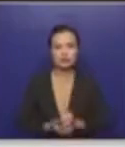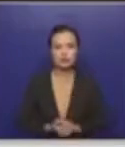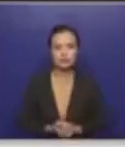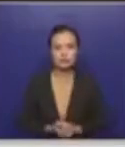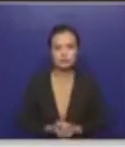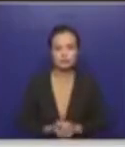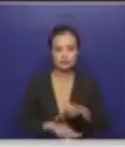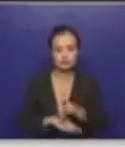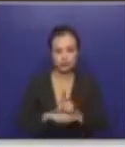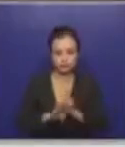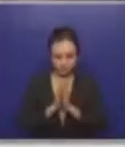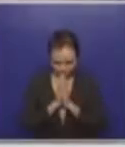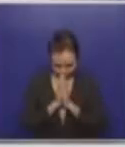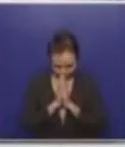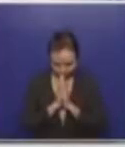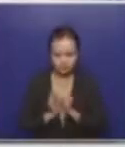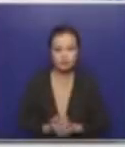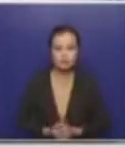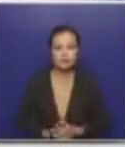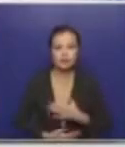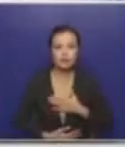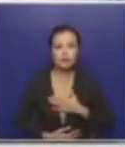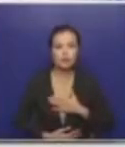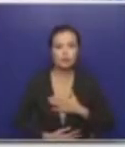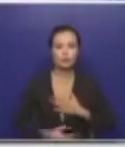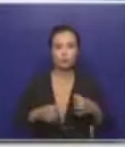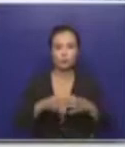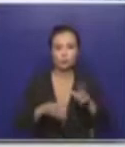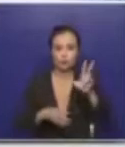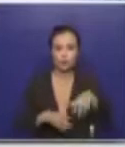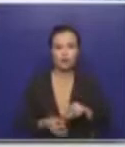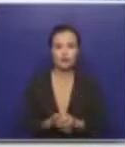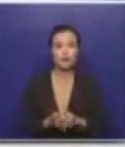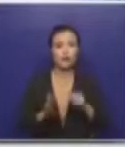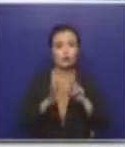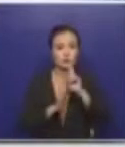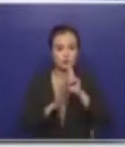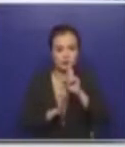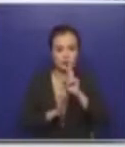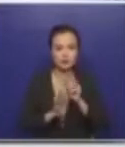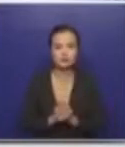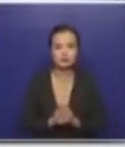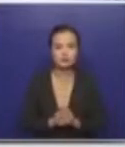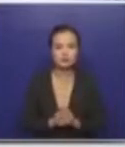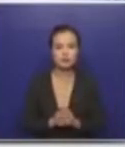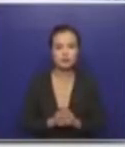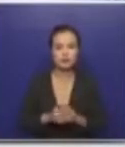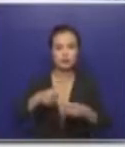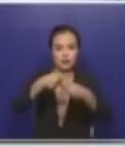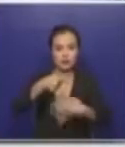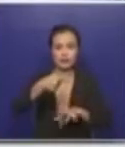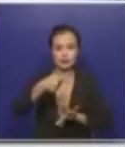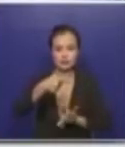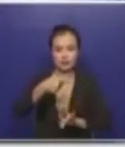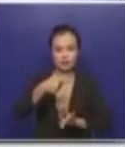กับเรียนท่านประธานที่เคารพครับกับผมวิสารเตชะธีรวัตรพรรคเพื่อไทยจากจังหวัดเชียงรายต่อยัตติทั้ง7ฉบับนะครับโดยเฉพ